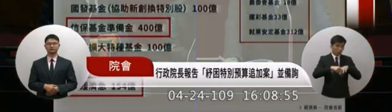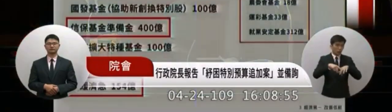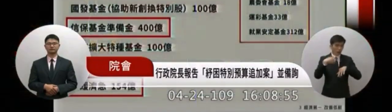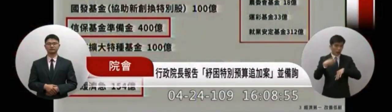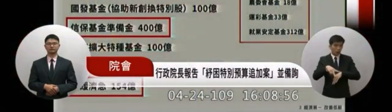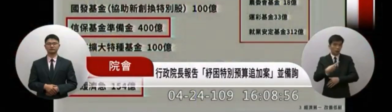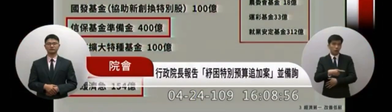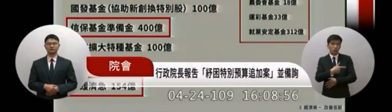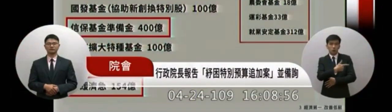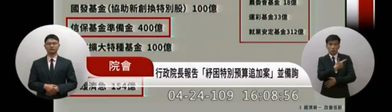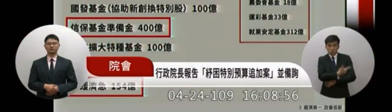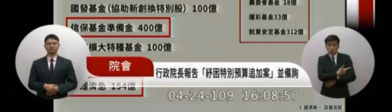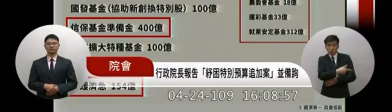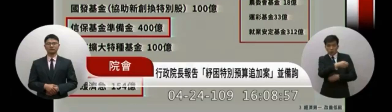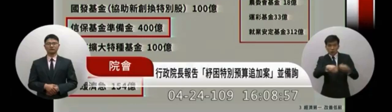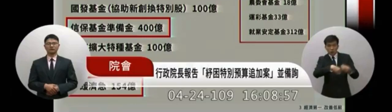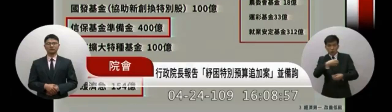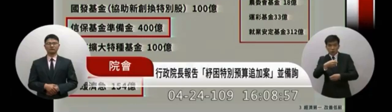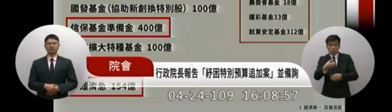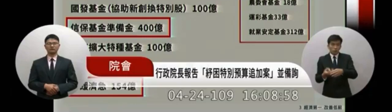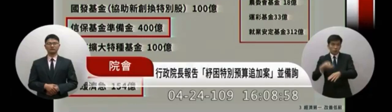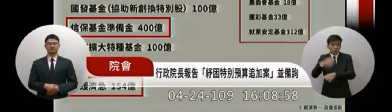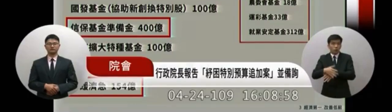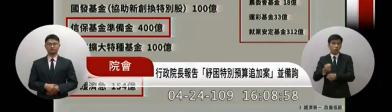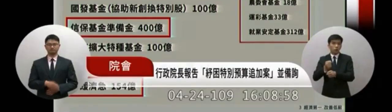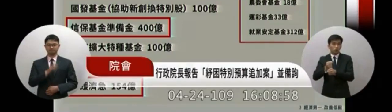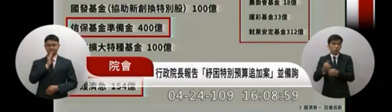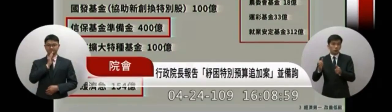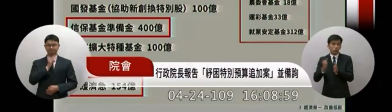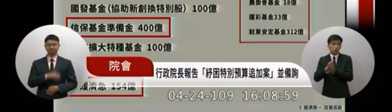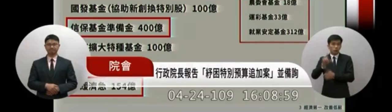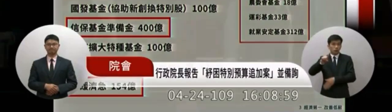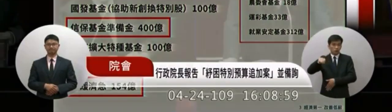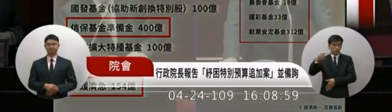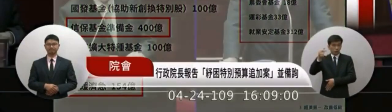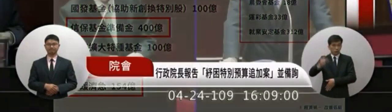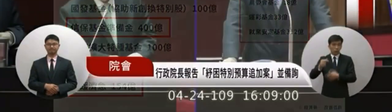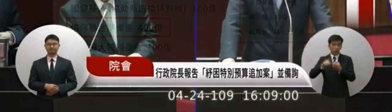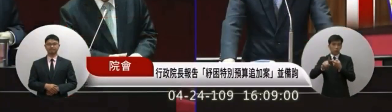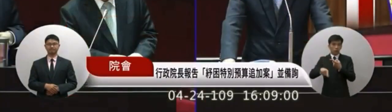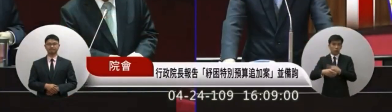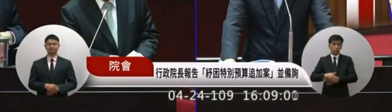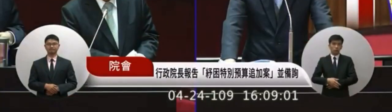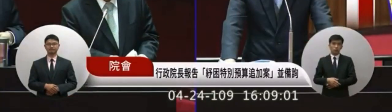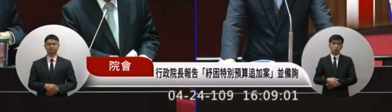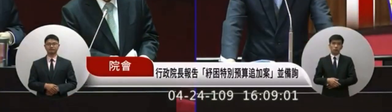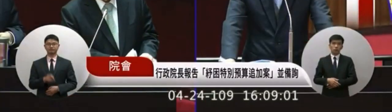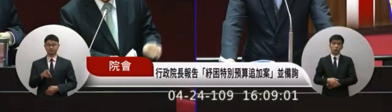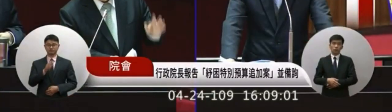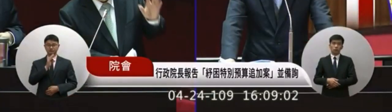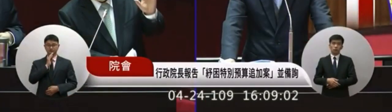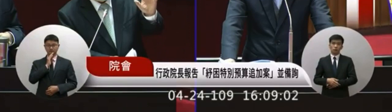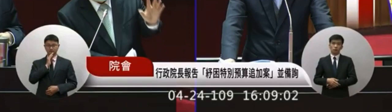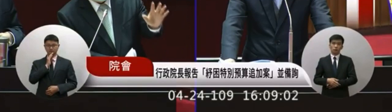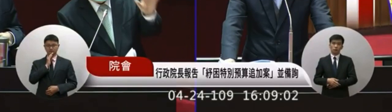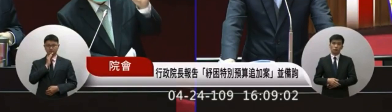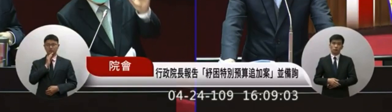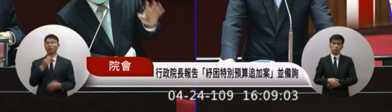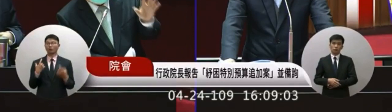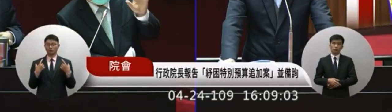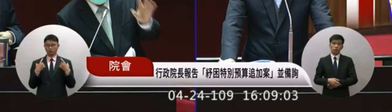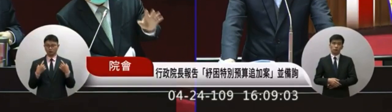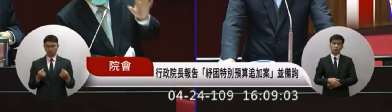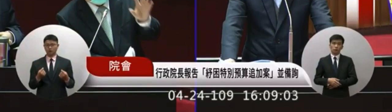共是1400亿，对不对？ 是的， 这么正确？ 这个是原来是我们可